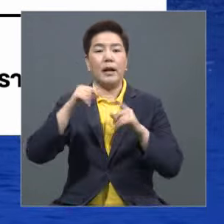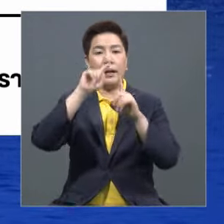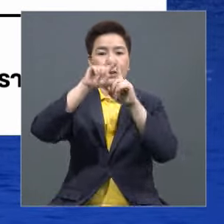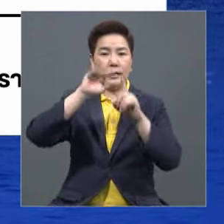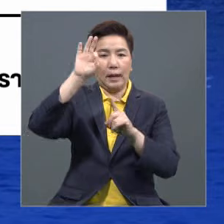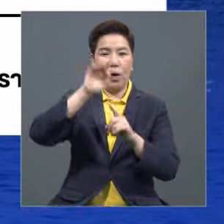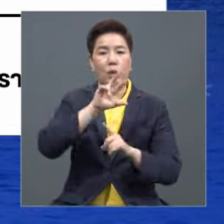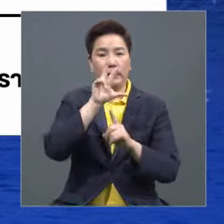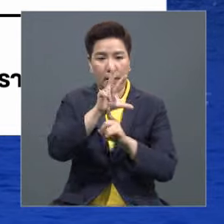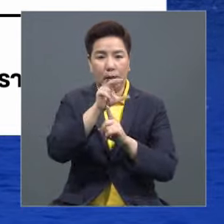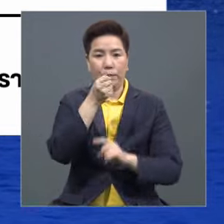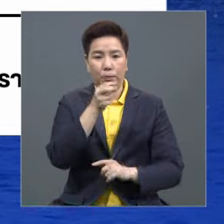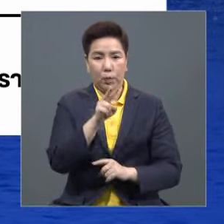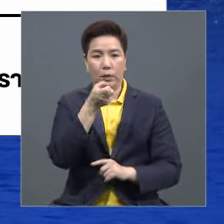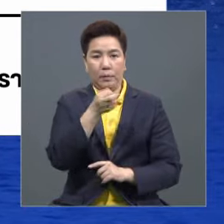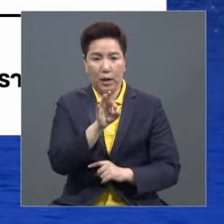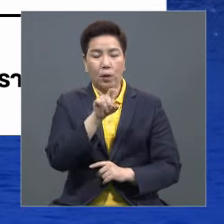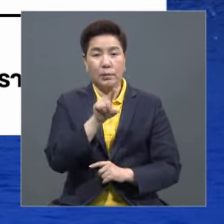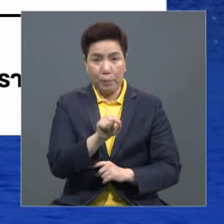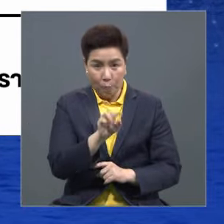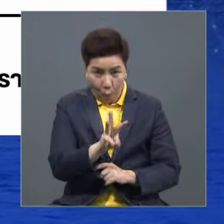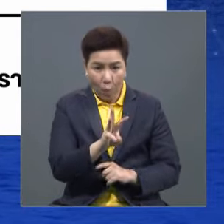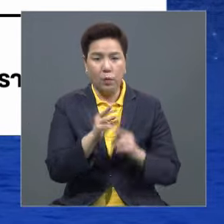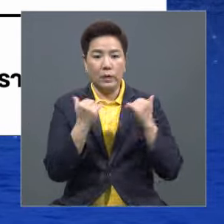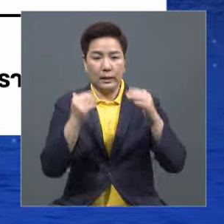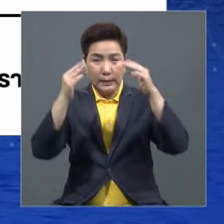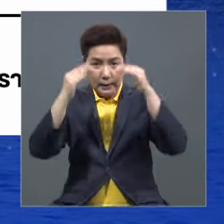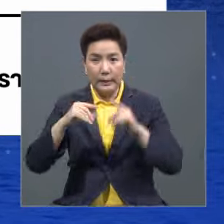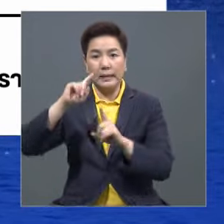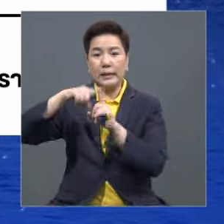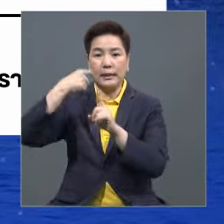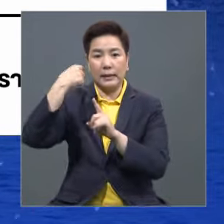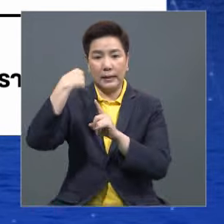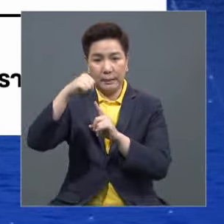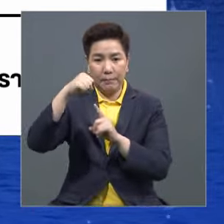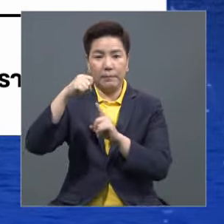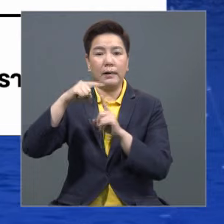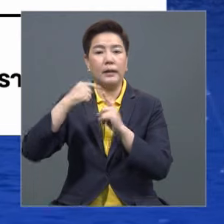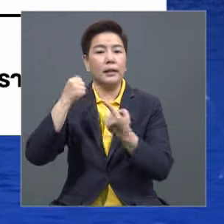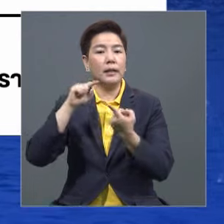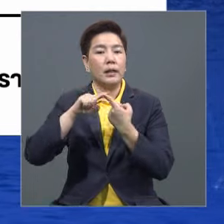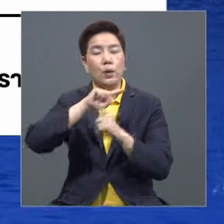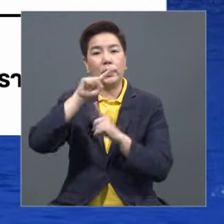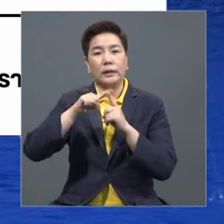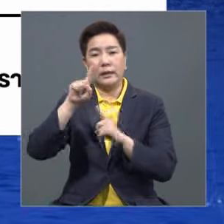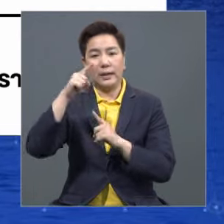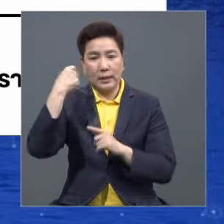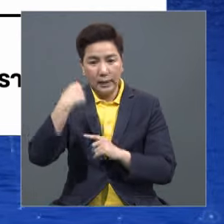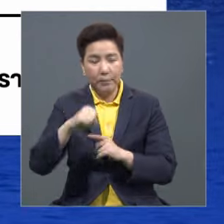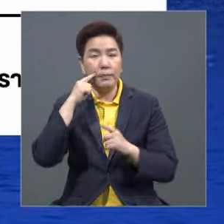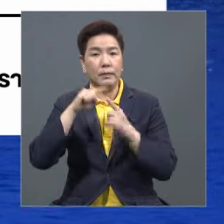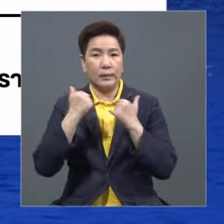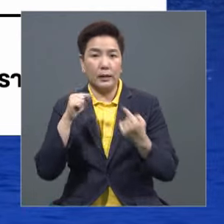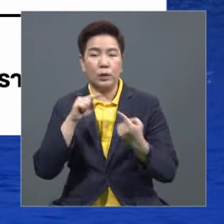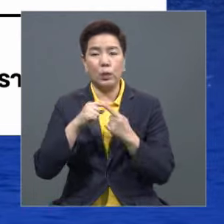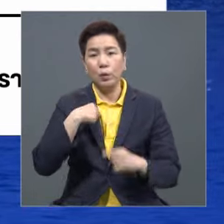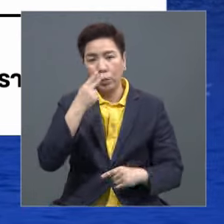3 12 19 26กันยายนวันที่ 3และวันที่ 10ตุลาคมค่ะผู้ที่สนใจรับชม